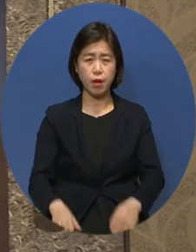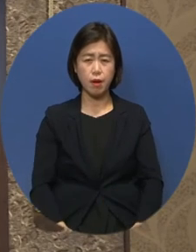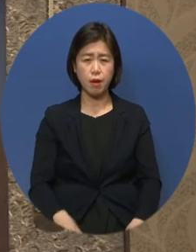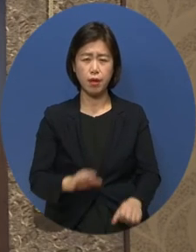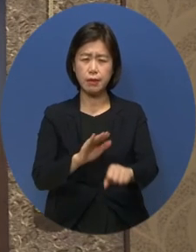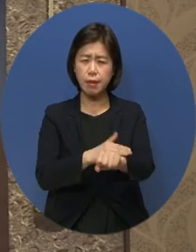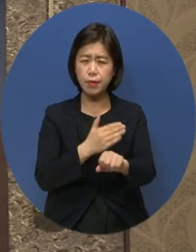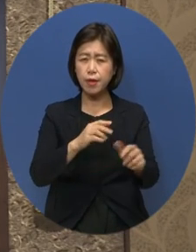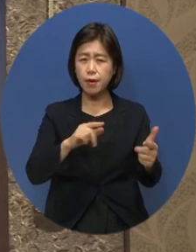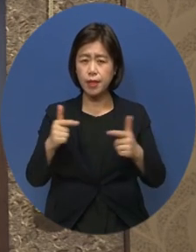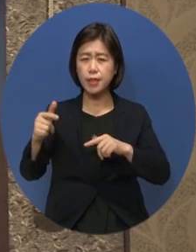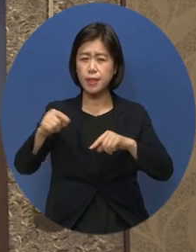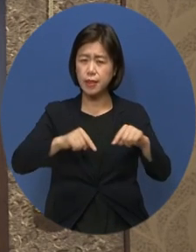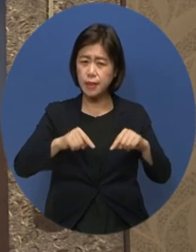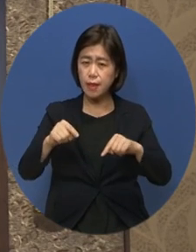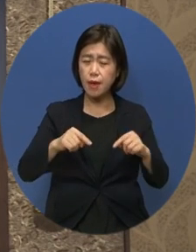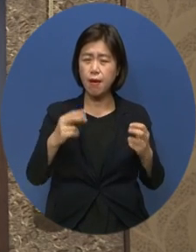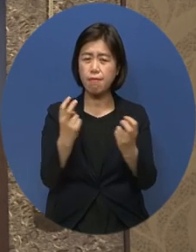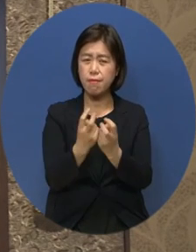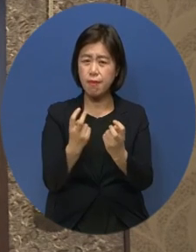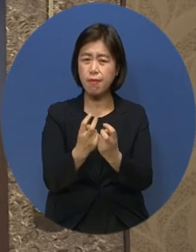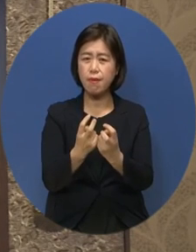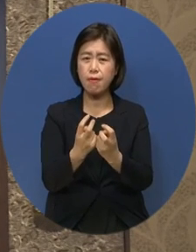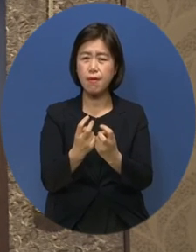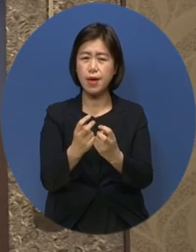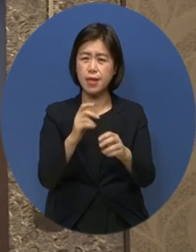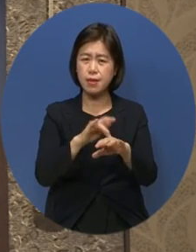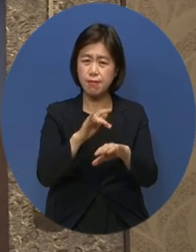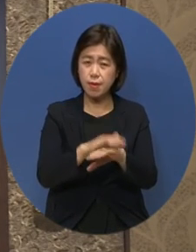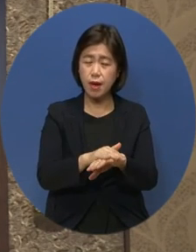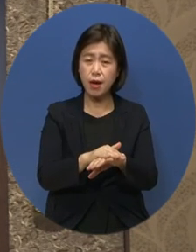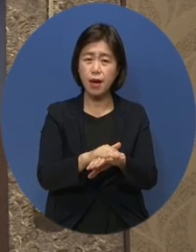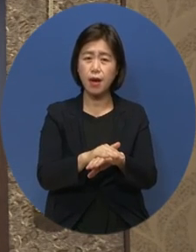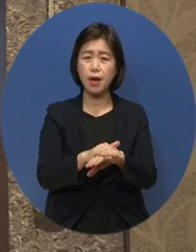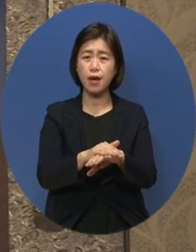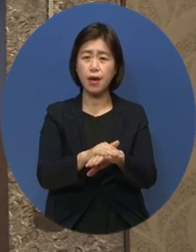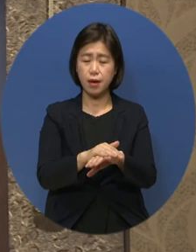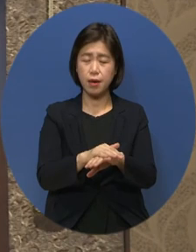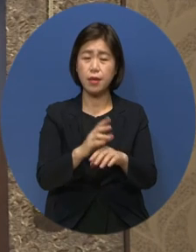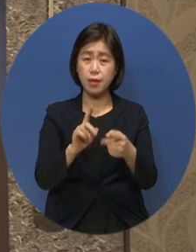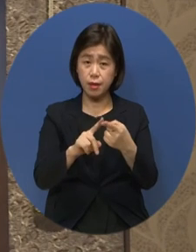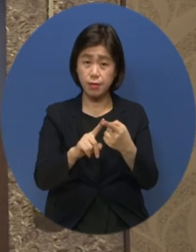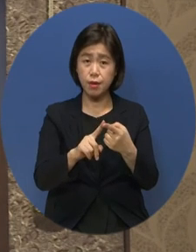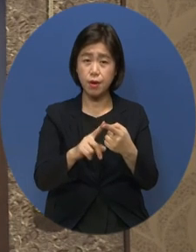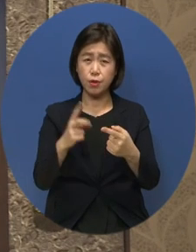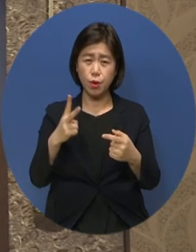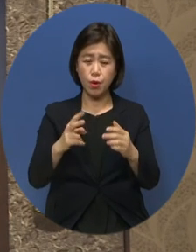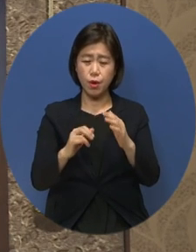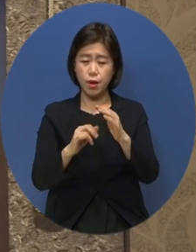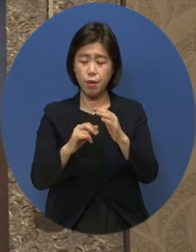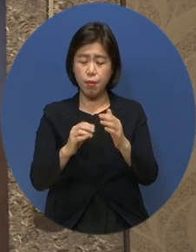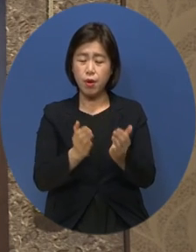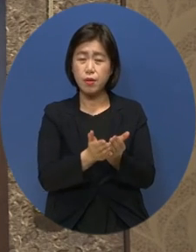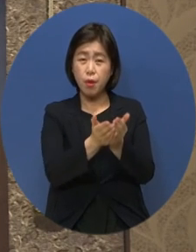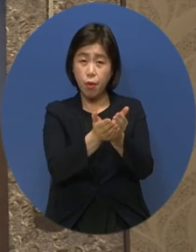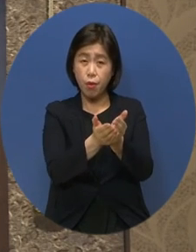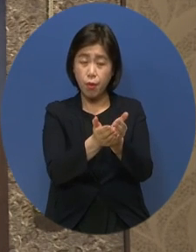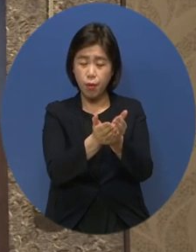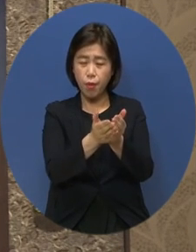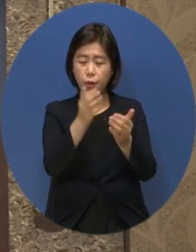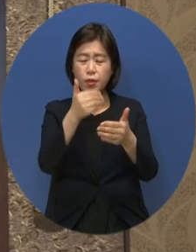정책 채도가 4 또 3월호에 가족들 옆에서 그들의 어떤 권익과